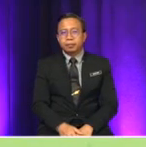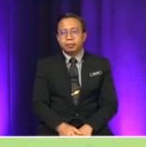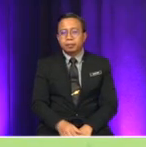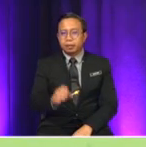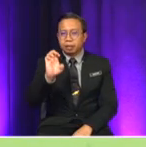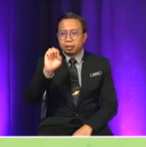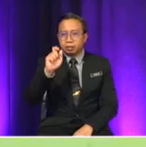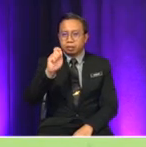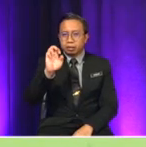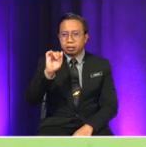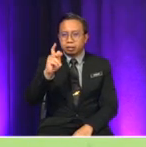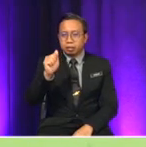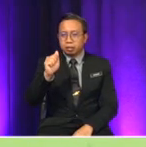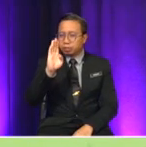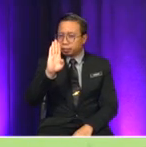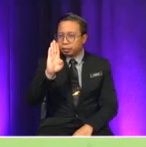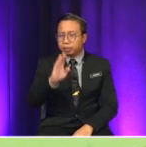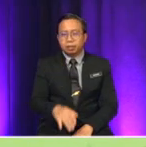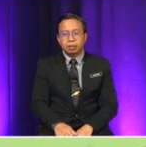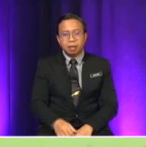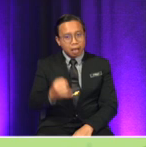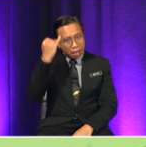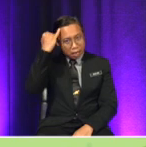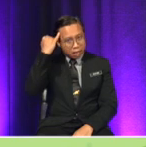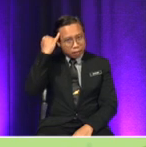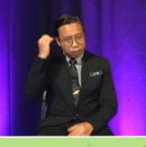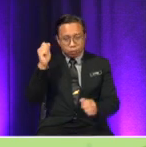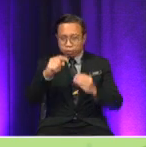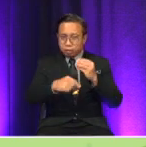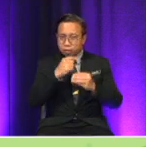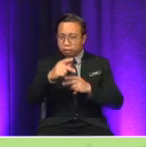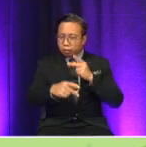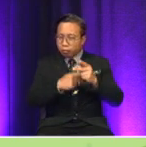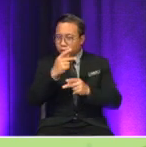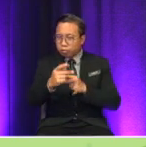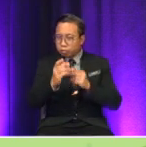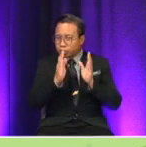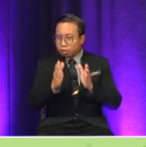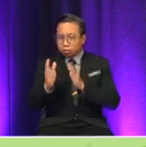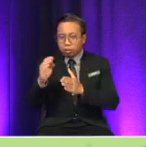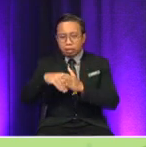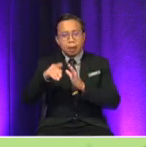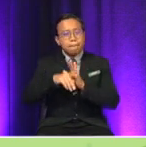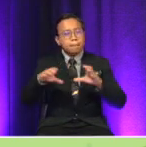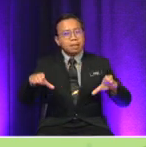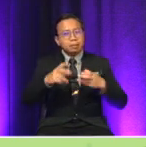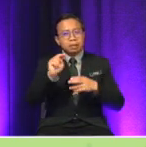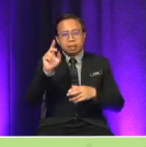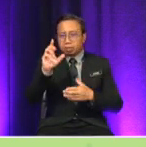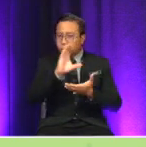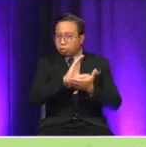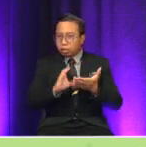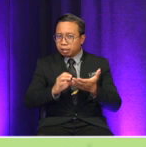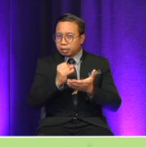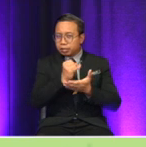Estetika B, ilmu pengetahuan mengenai proses dan aturan dalam penciptaan sesuatu karya seni